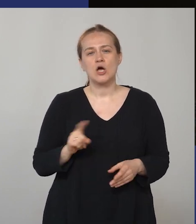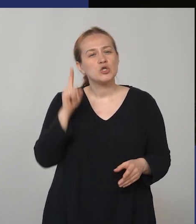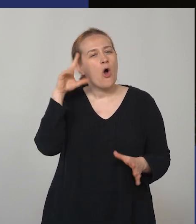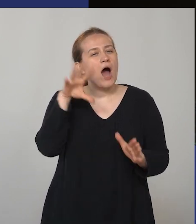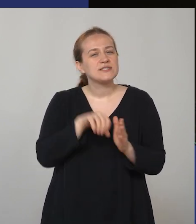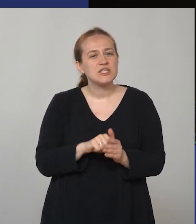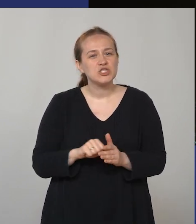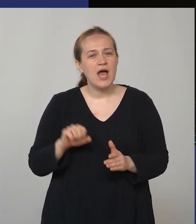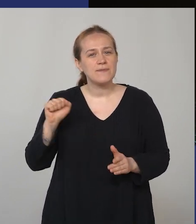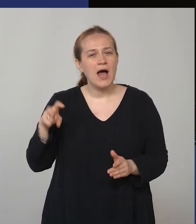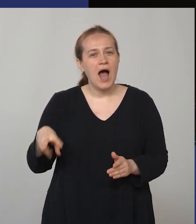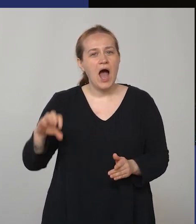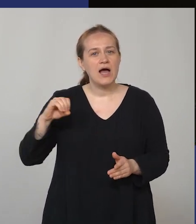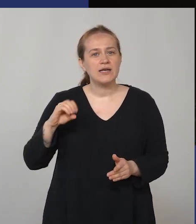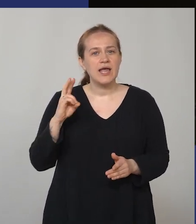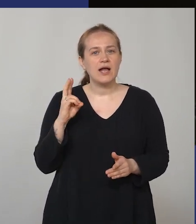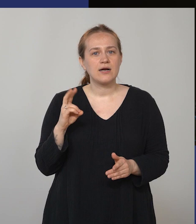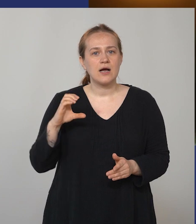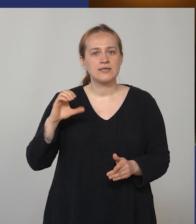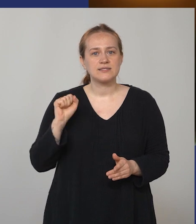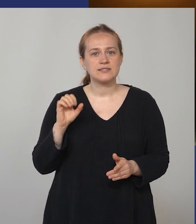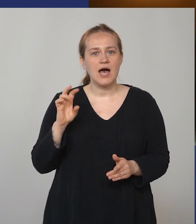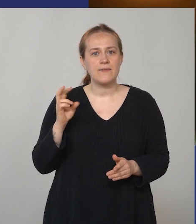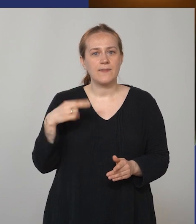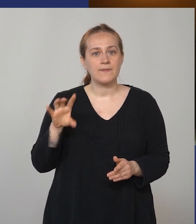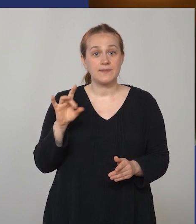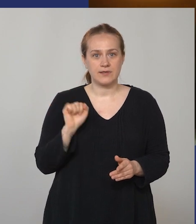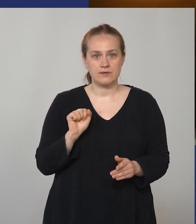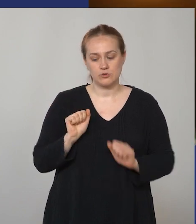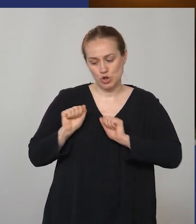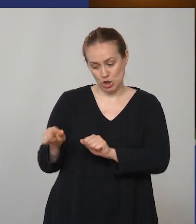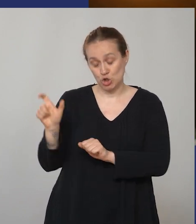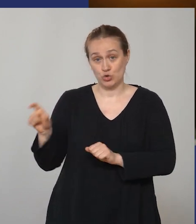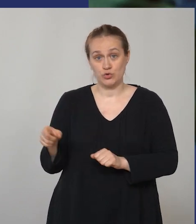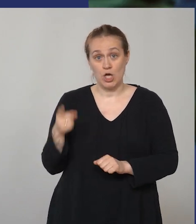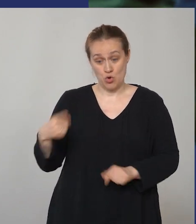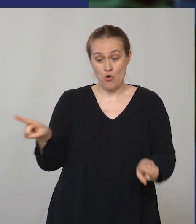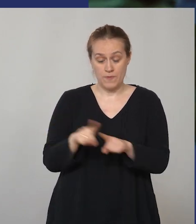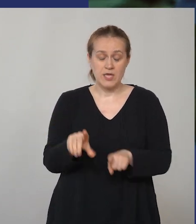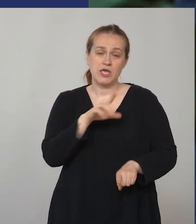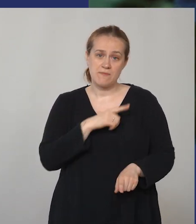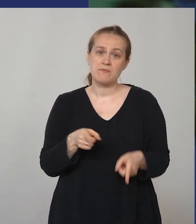А что означает Александр? Защитник людей. Он таким и был.